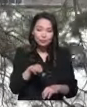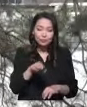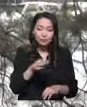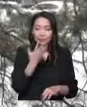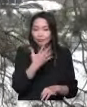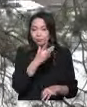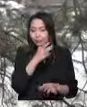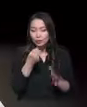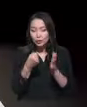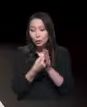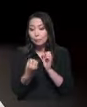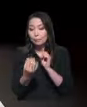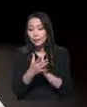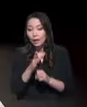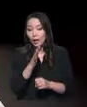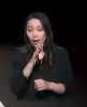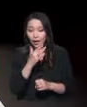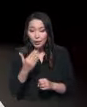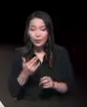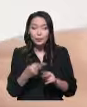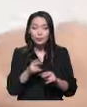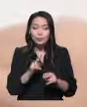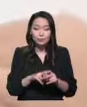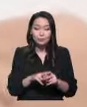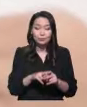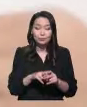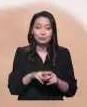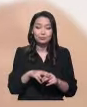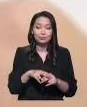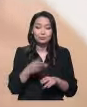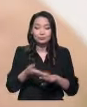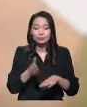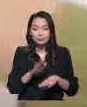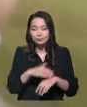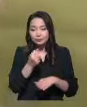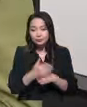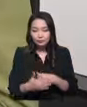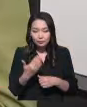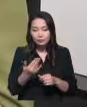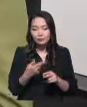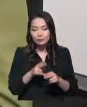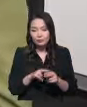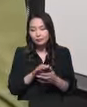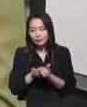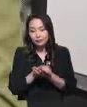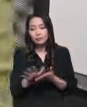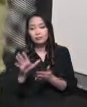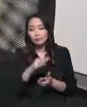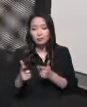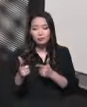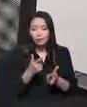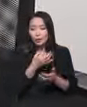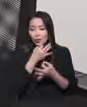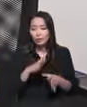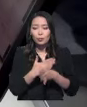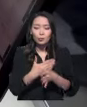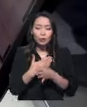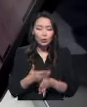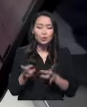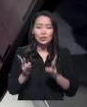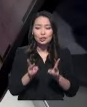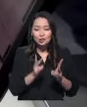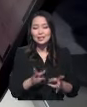до 15 лет. Телефоны доверия, кризисные центры, женские объединения и ассоциации готовы оказать любую помощь жертвам бытового